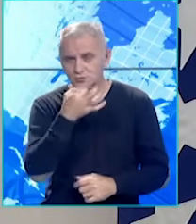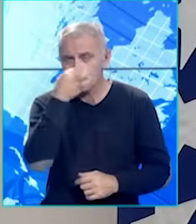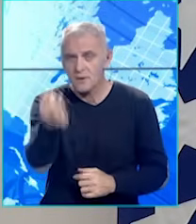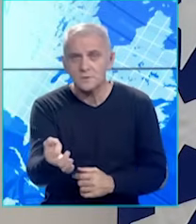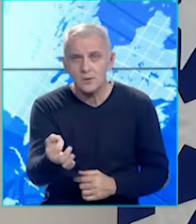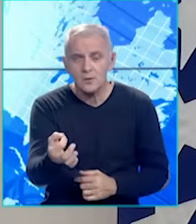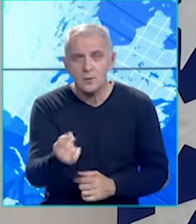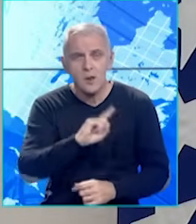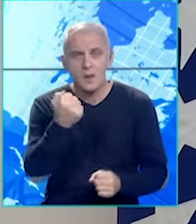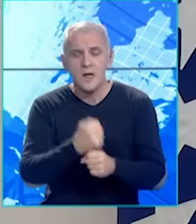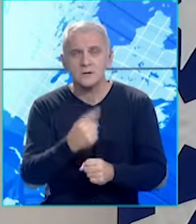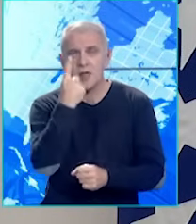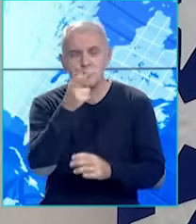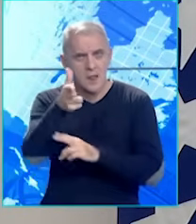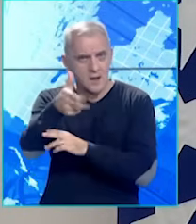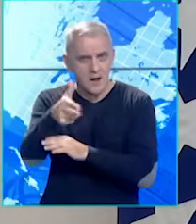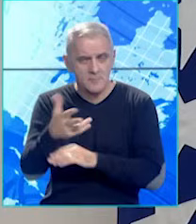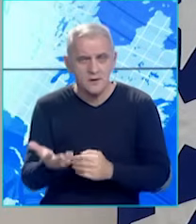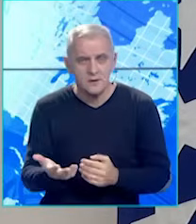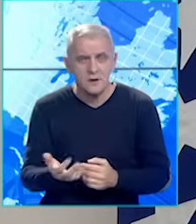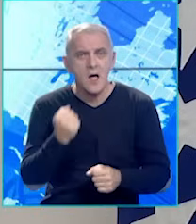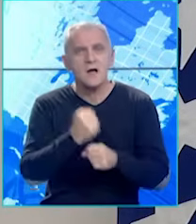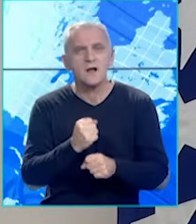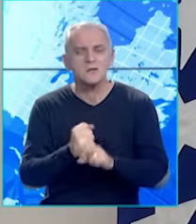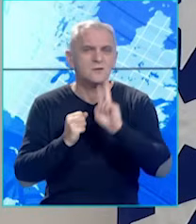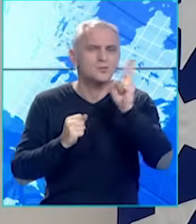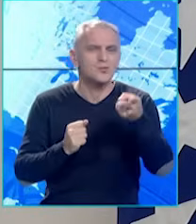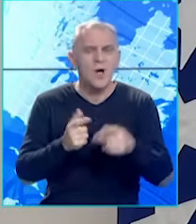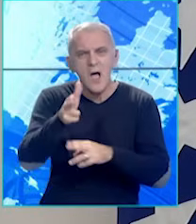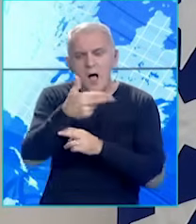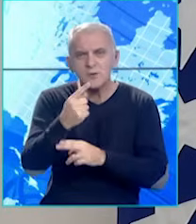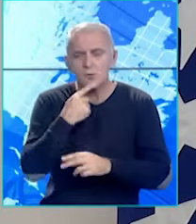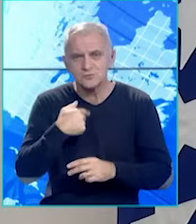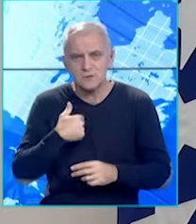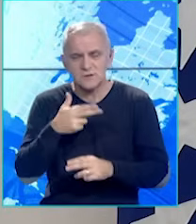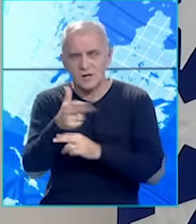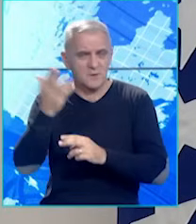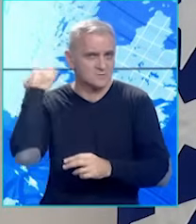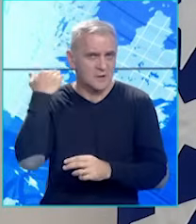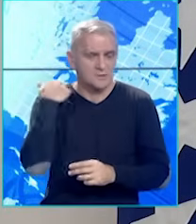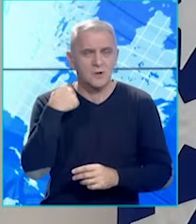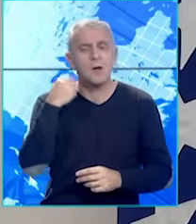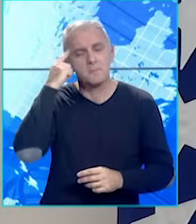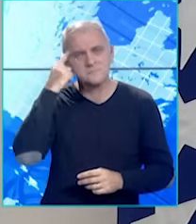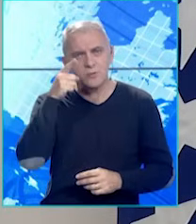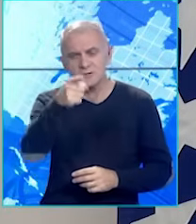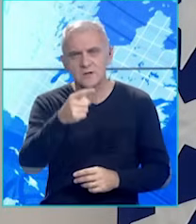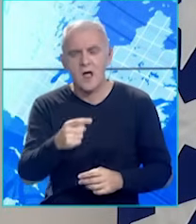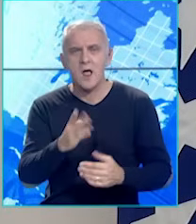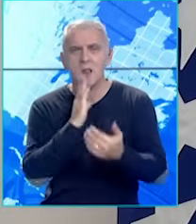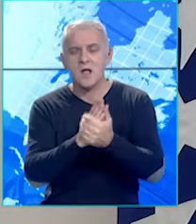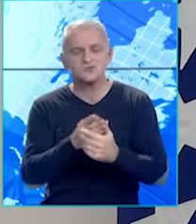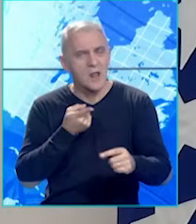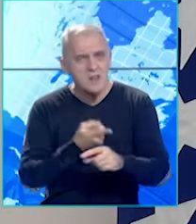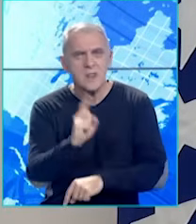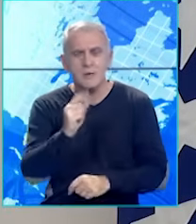navedenog, ne radi, na primjer, jedna kamera, radi druga neka kamera koja će nas snimati sa leđa. Mi smatramo da se na taj način namjerno